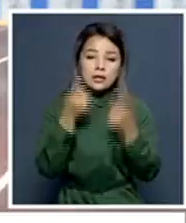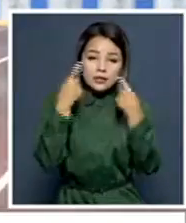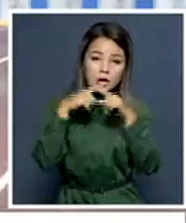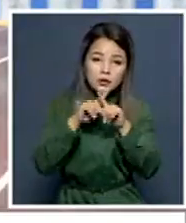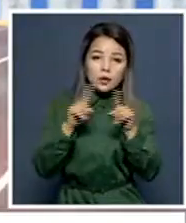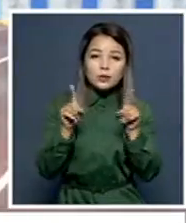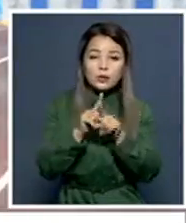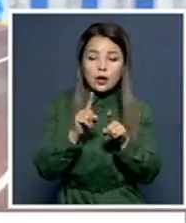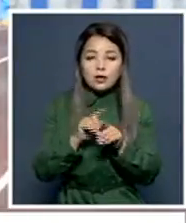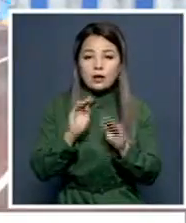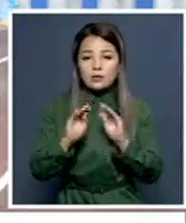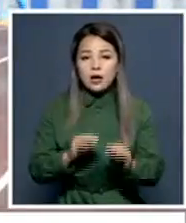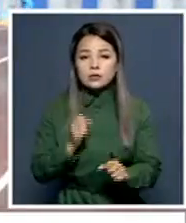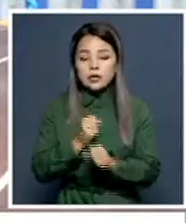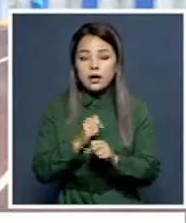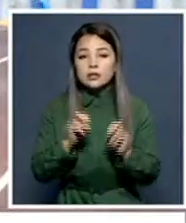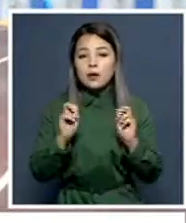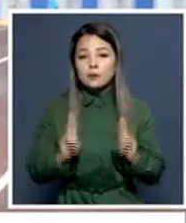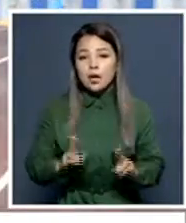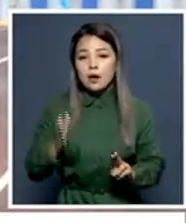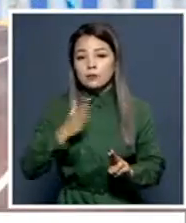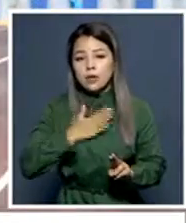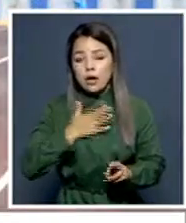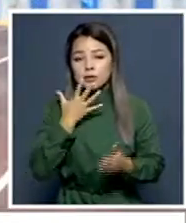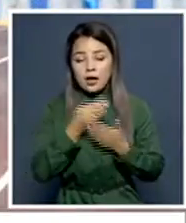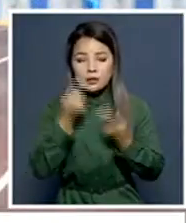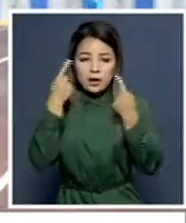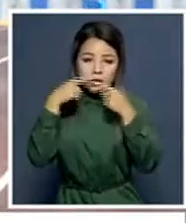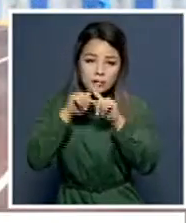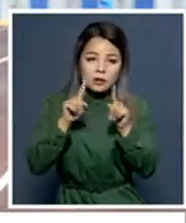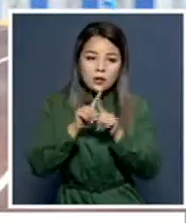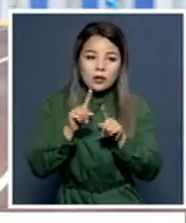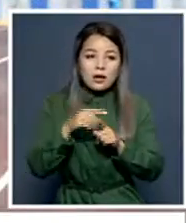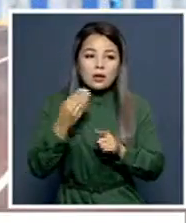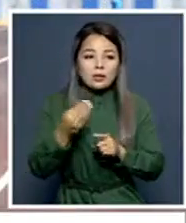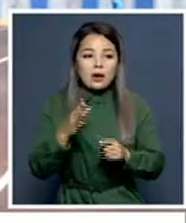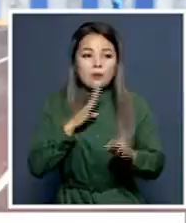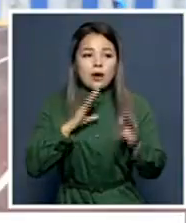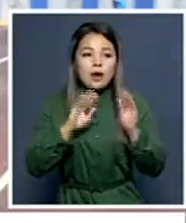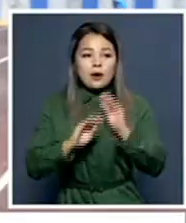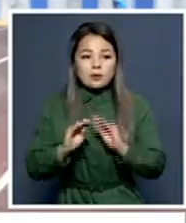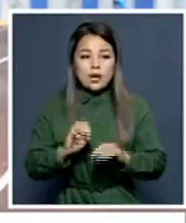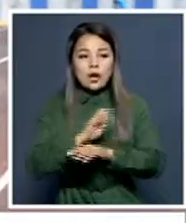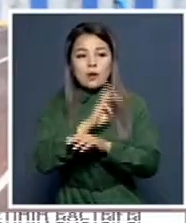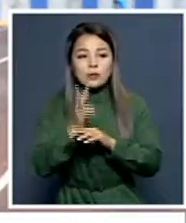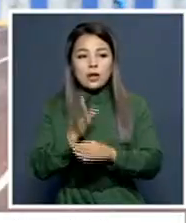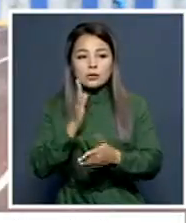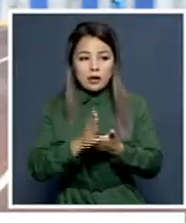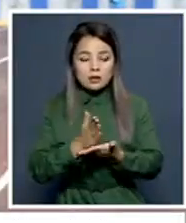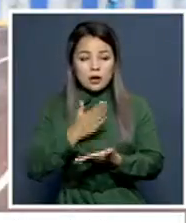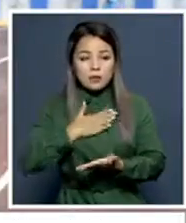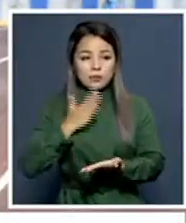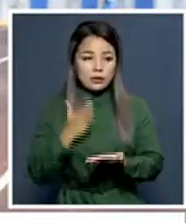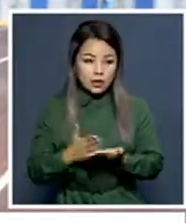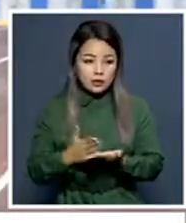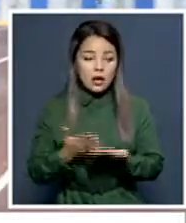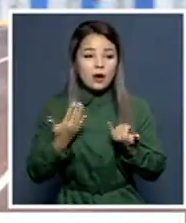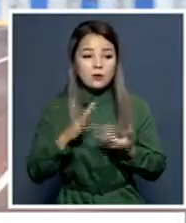бар. Әртүрлі жаңа негізгі арнайы техникалармен қамтамасыз етілген. Жалпы бізде енді